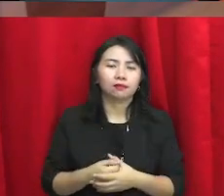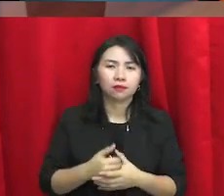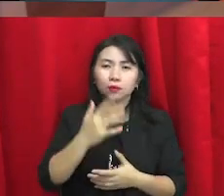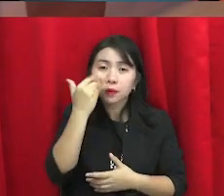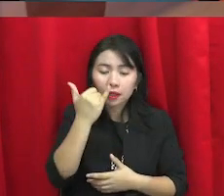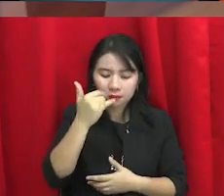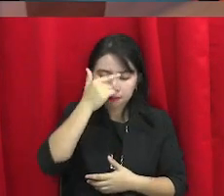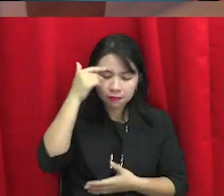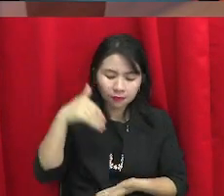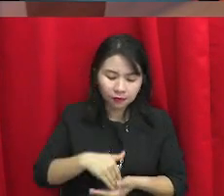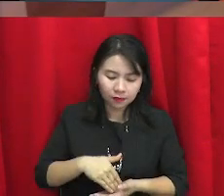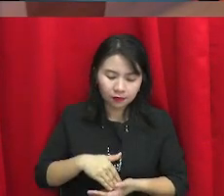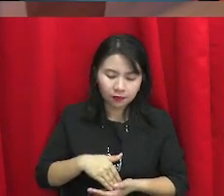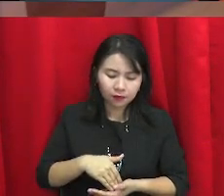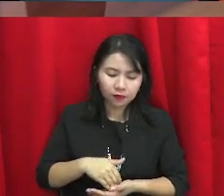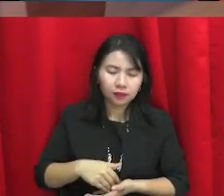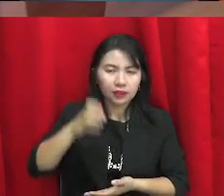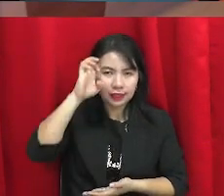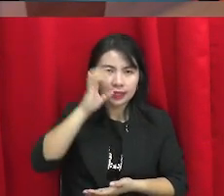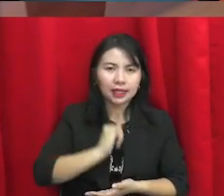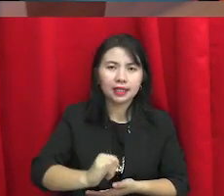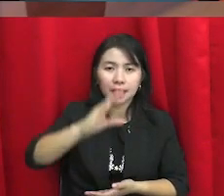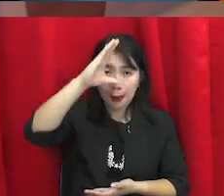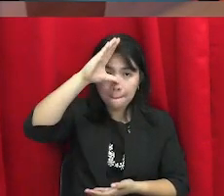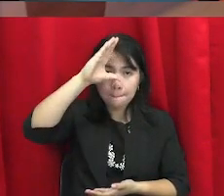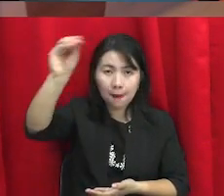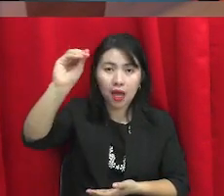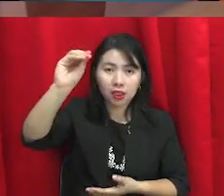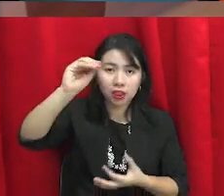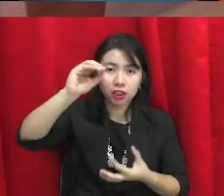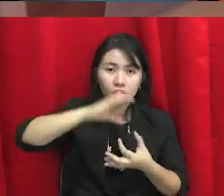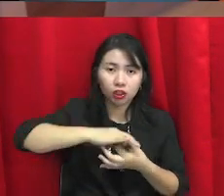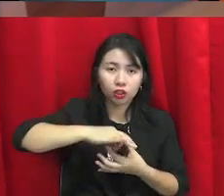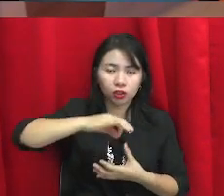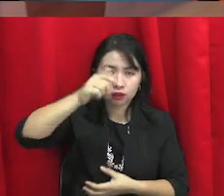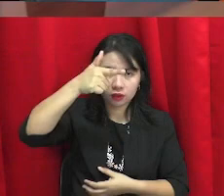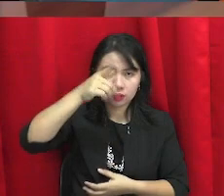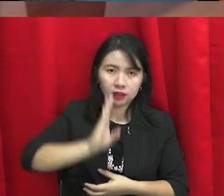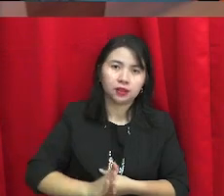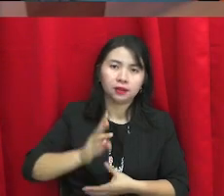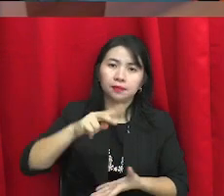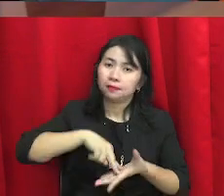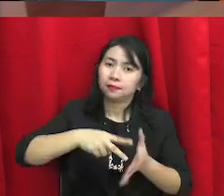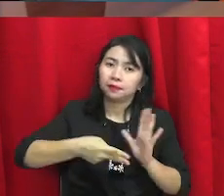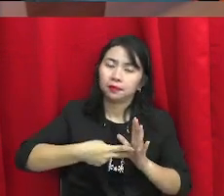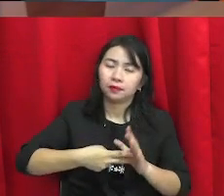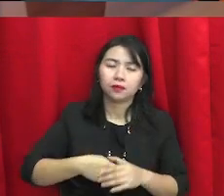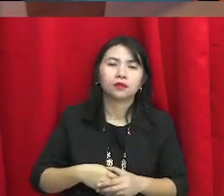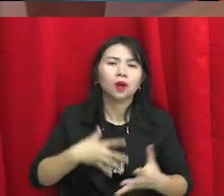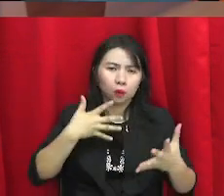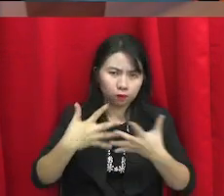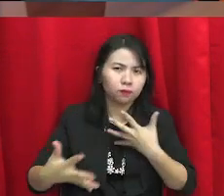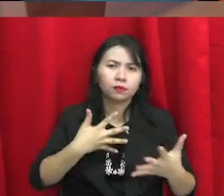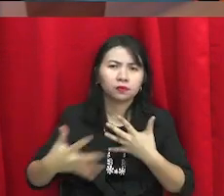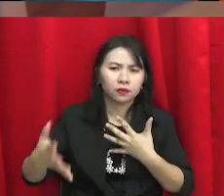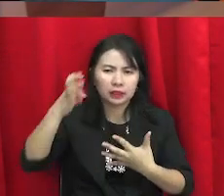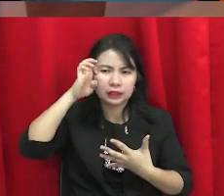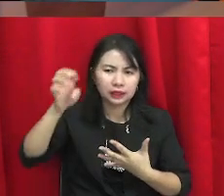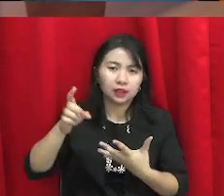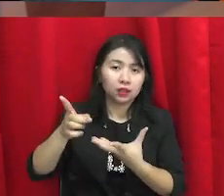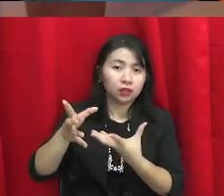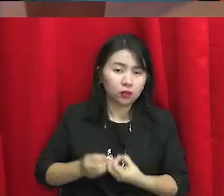Bakit? Siya ang man of God. In other words, anumang gusto niyang